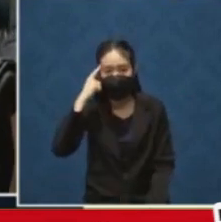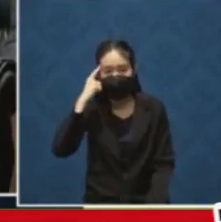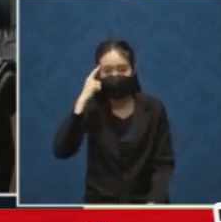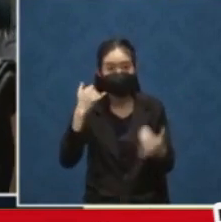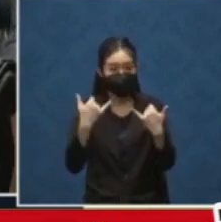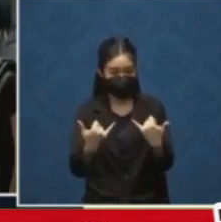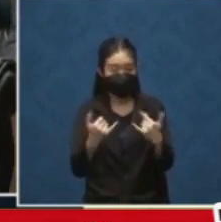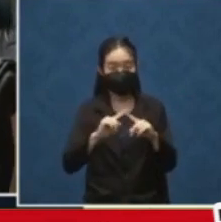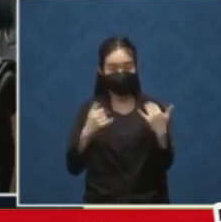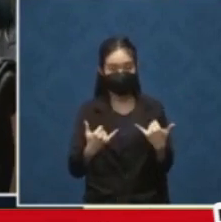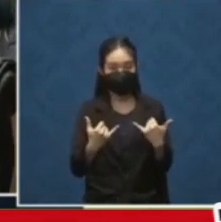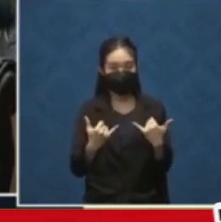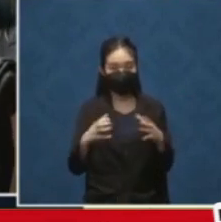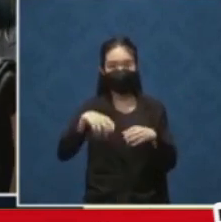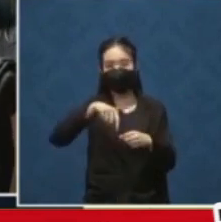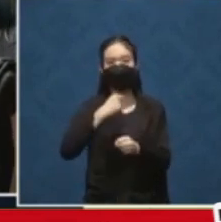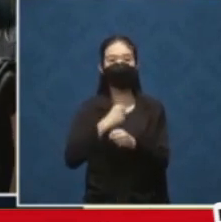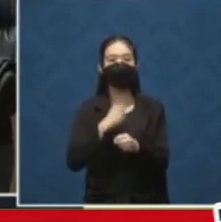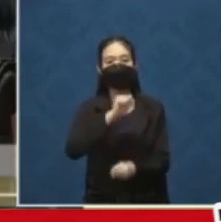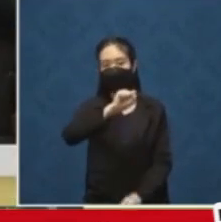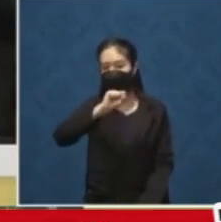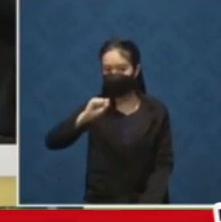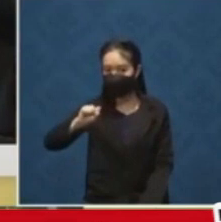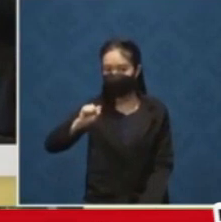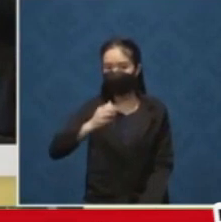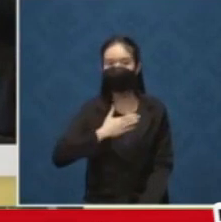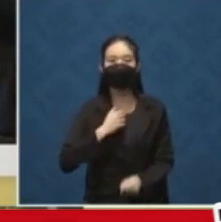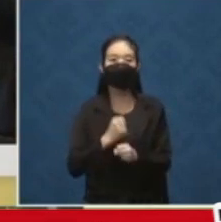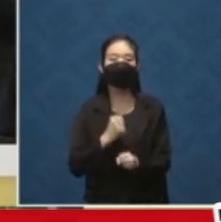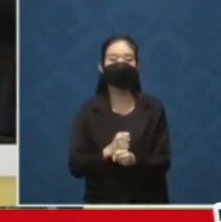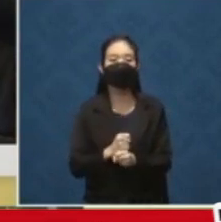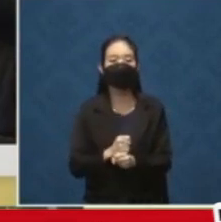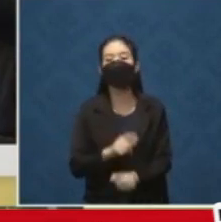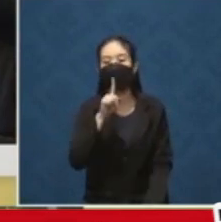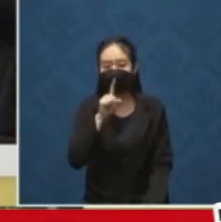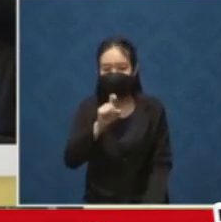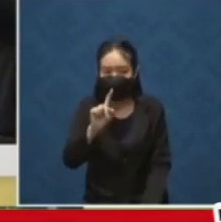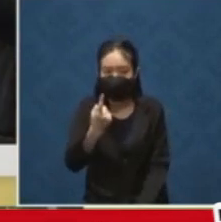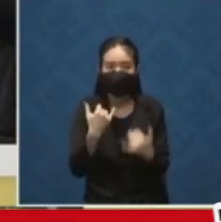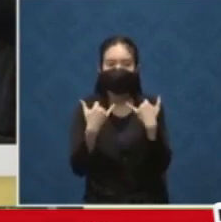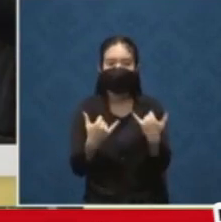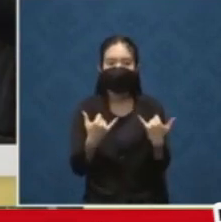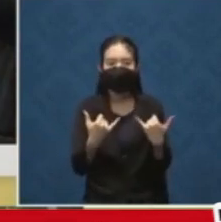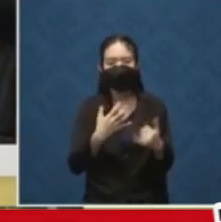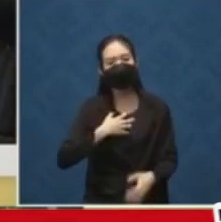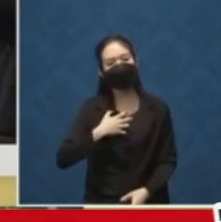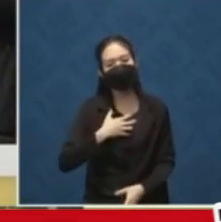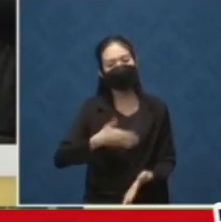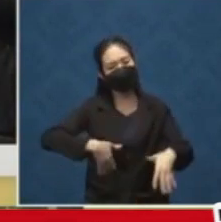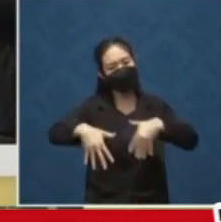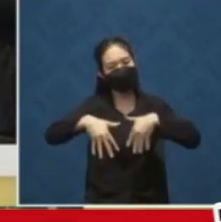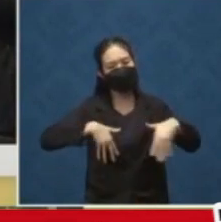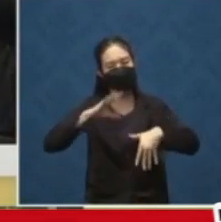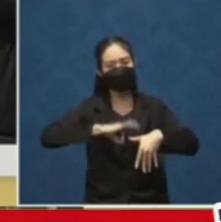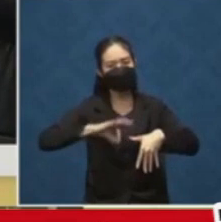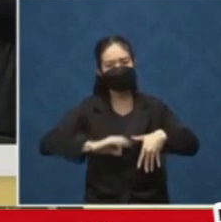จยไงก็แล้วแต่ยัมีสภาพูดแน และสดอนแบกพวกผมอยู่ก็ต้องมานงถวงถาม ต้องมานงบอกว่าวันนี้เนี่ย